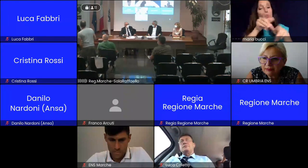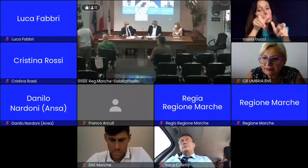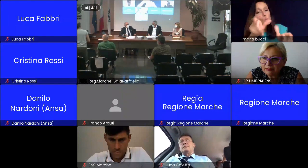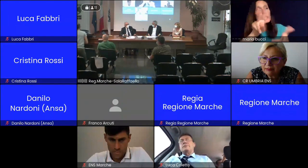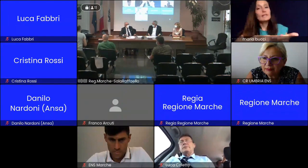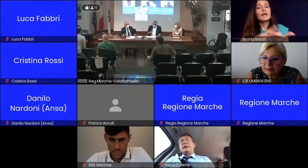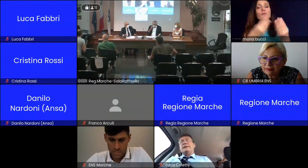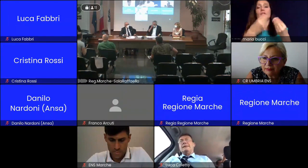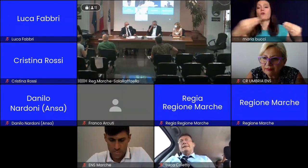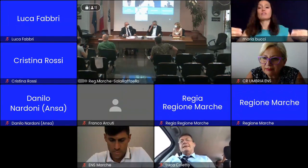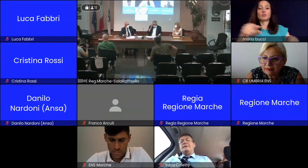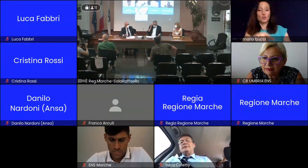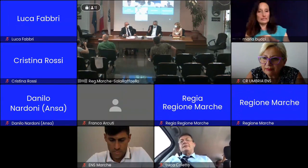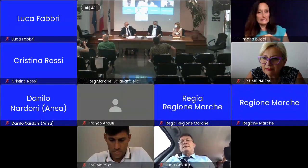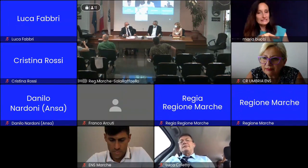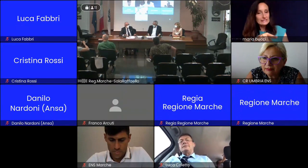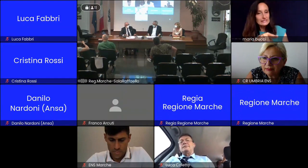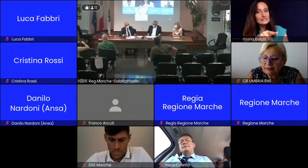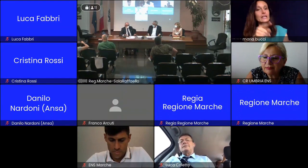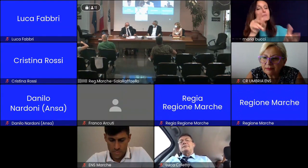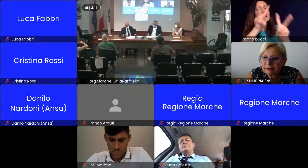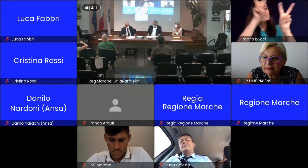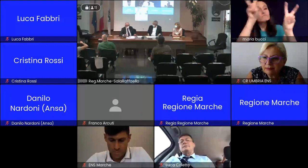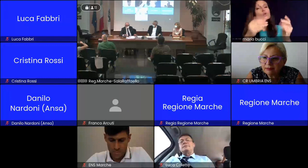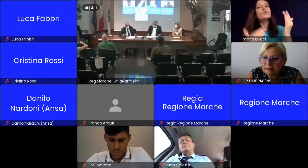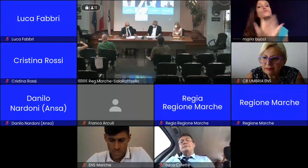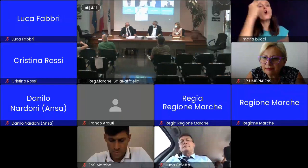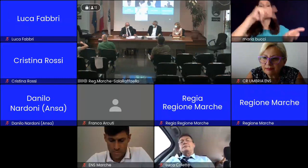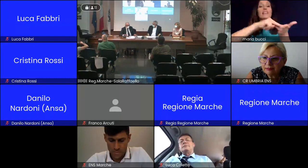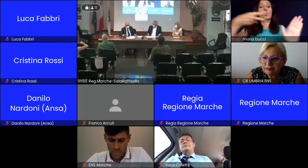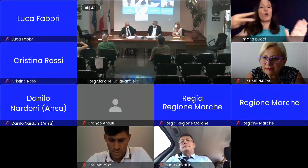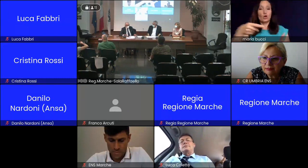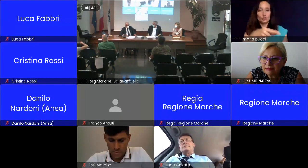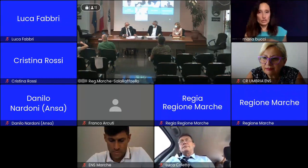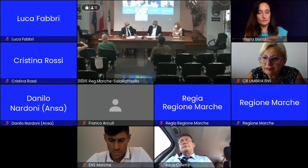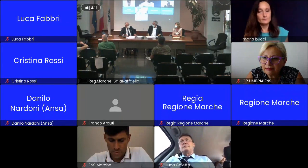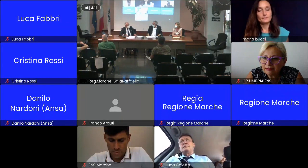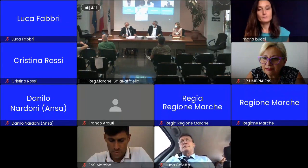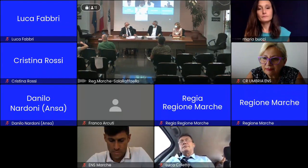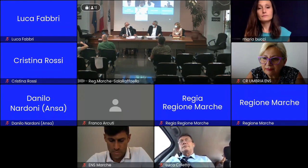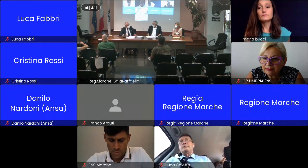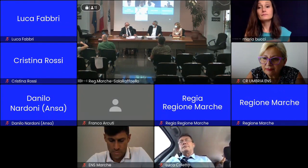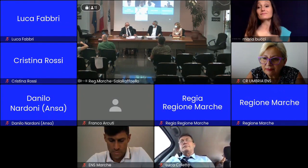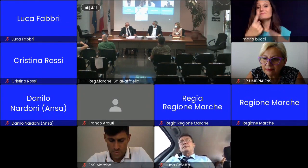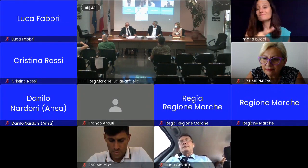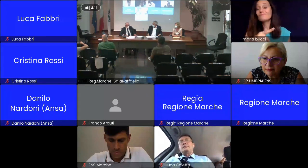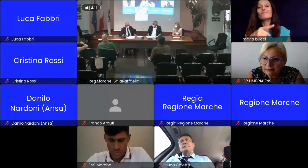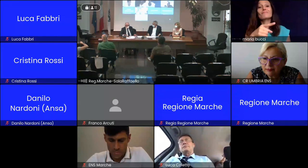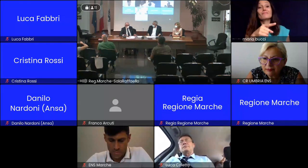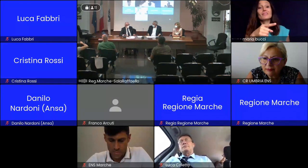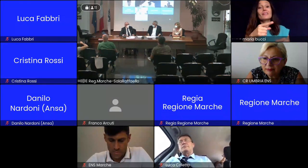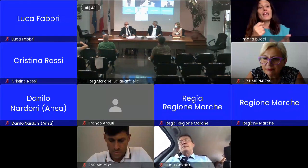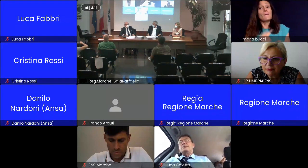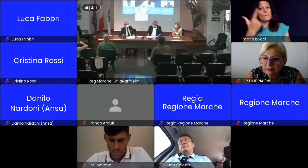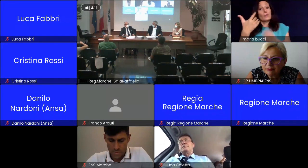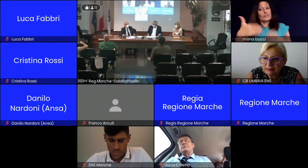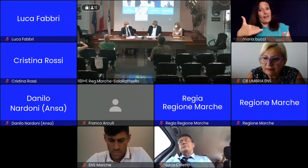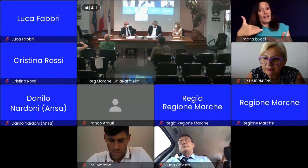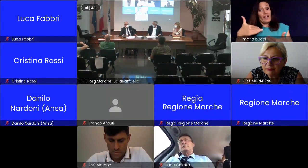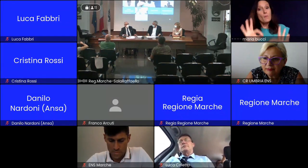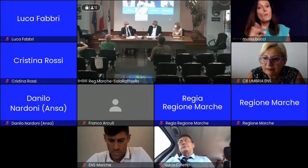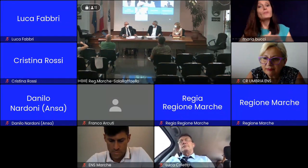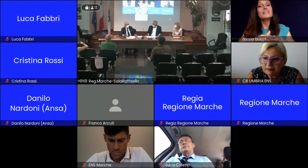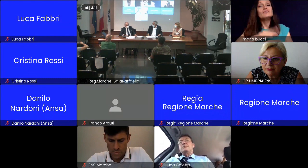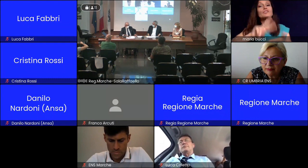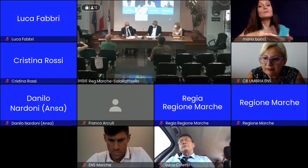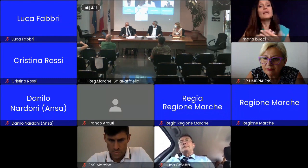È molto importante che si possa strutturare un servizio di interpretariato da remoto, e questo